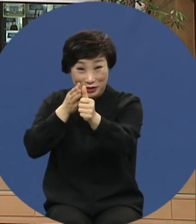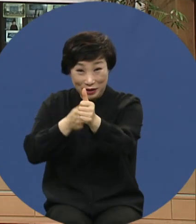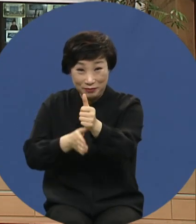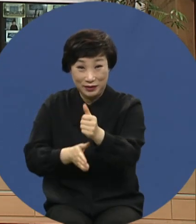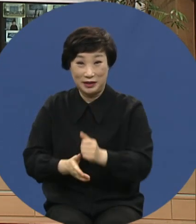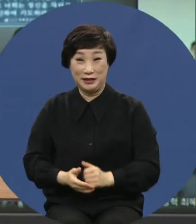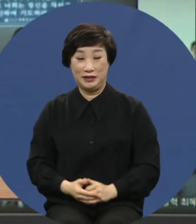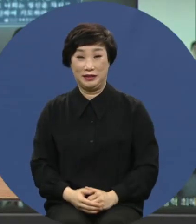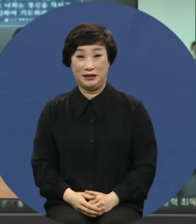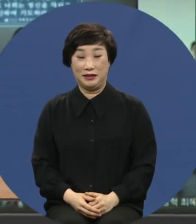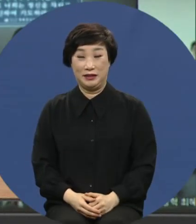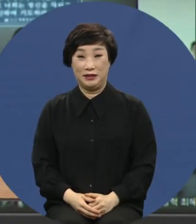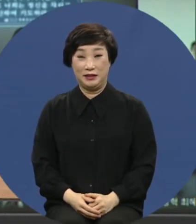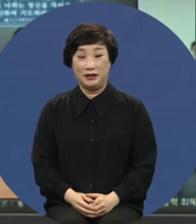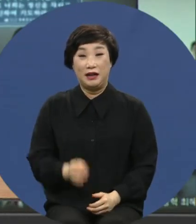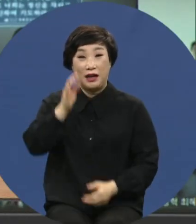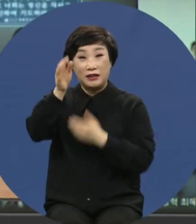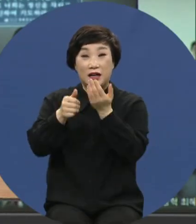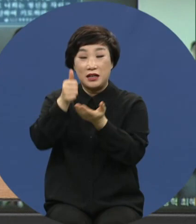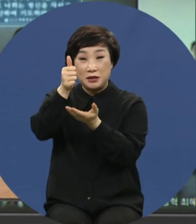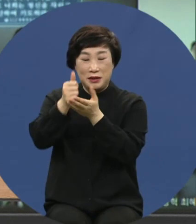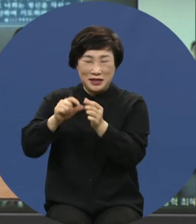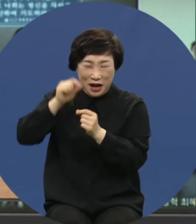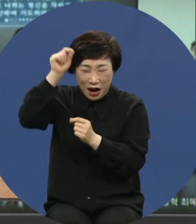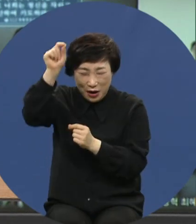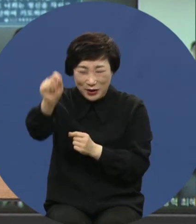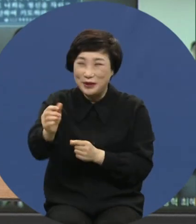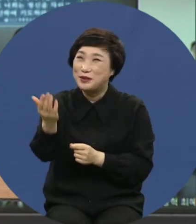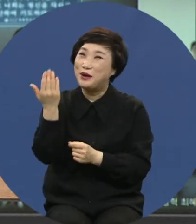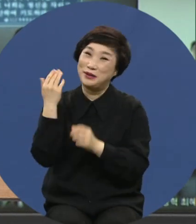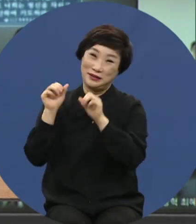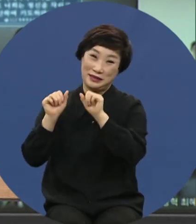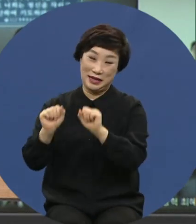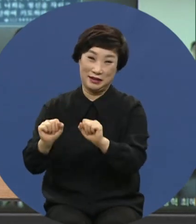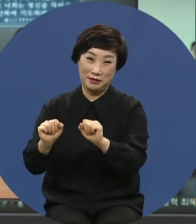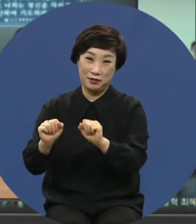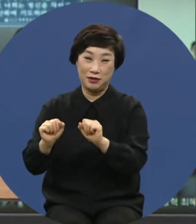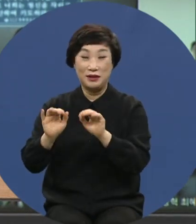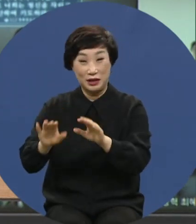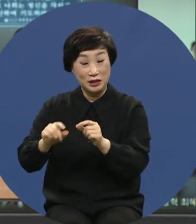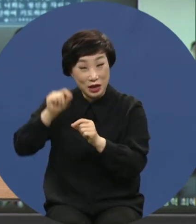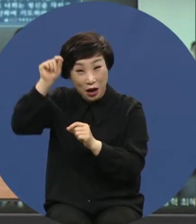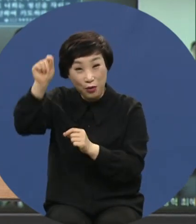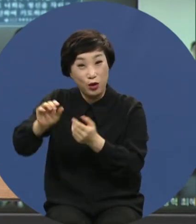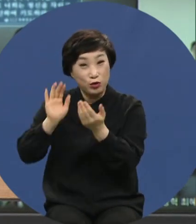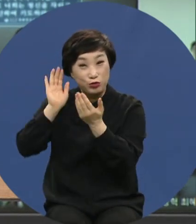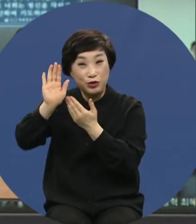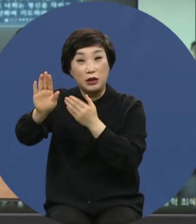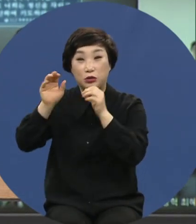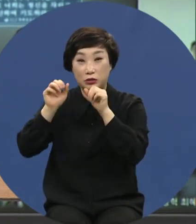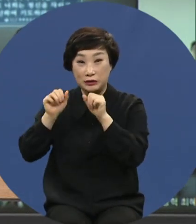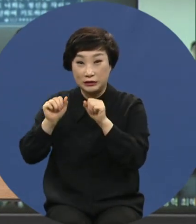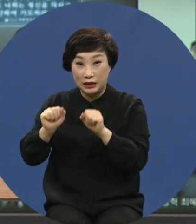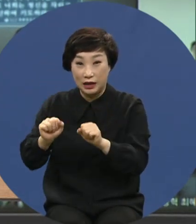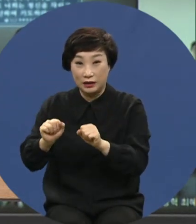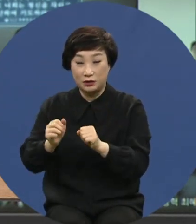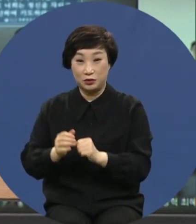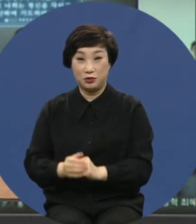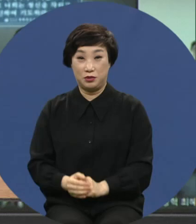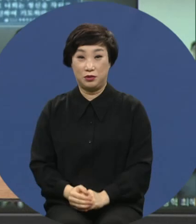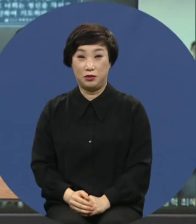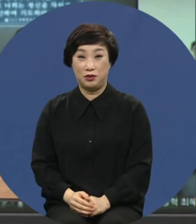하나님은 영원 전에도 살아계시고 영원 후에도 살아계시고